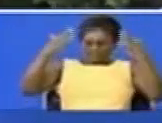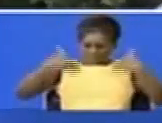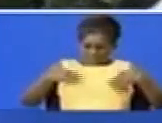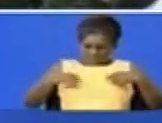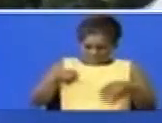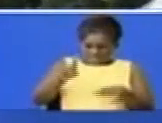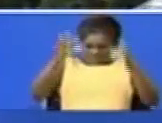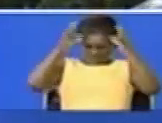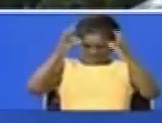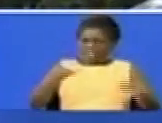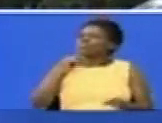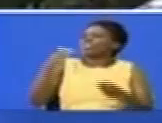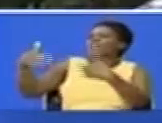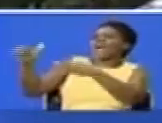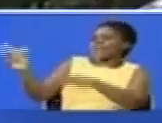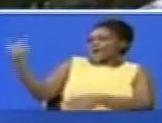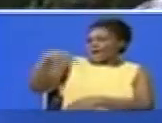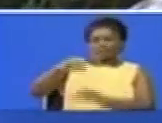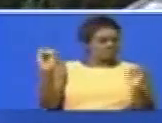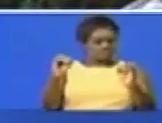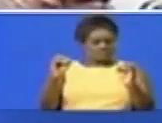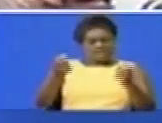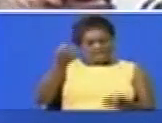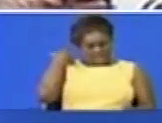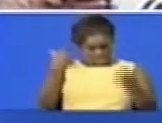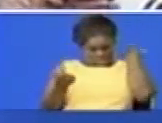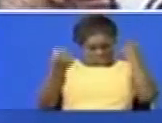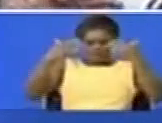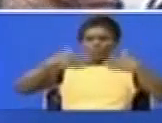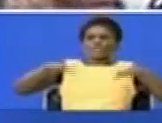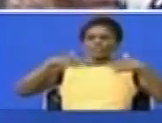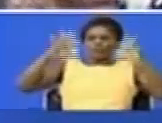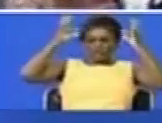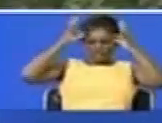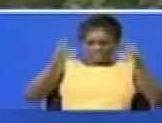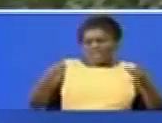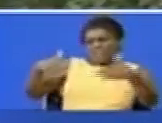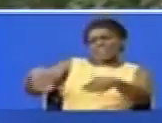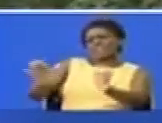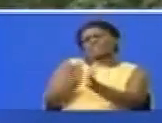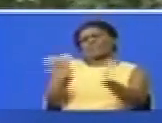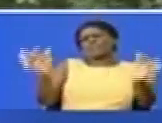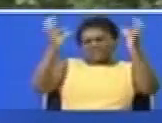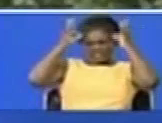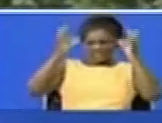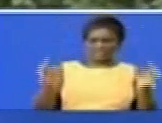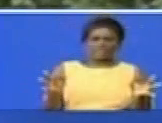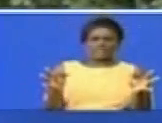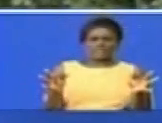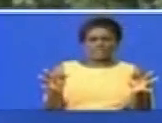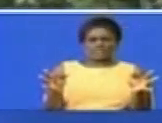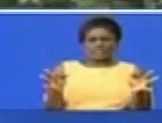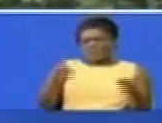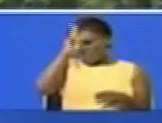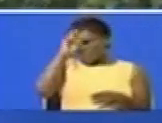We don't want people from outside to come and decide. We want the people of Kericho to decide. Wawachie wananchi waamue. Wawachie wananchi. Kuna mali haitakani